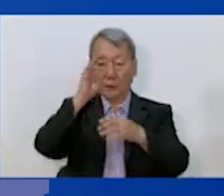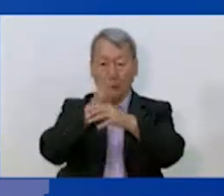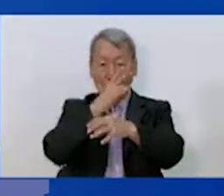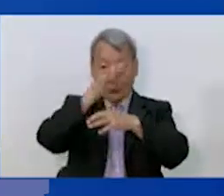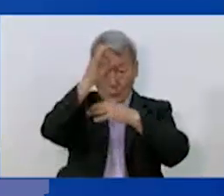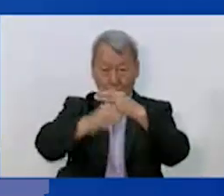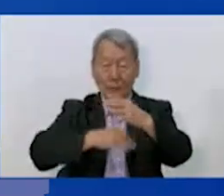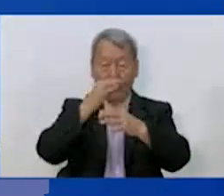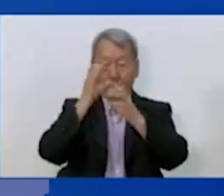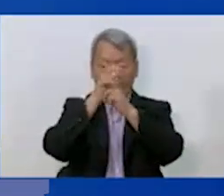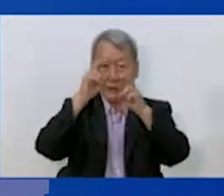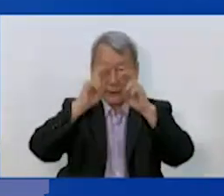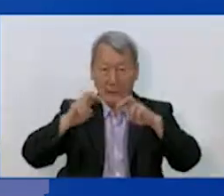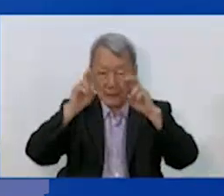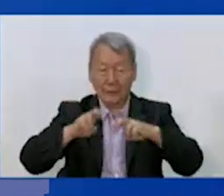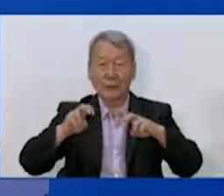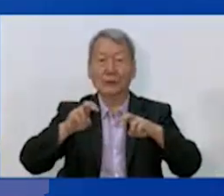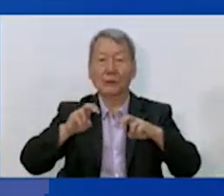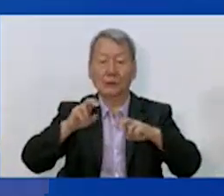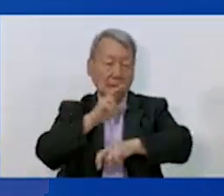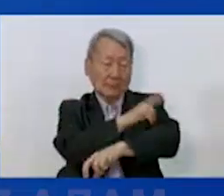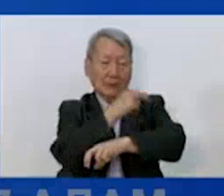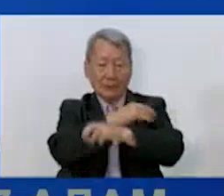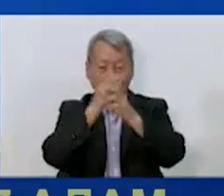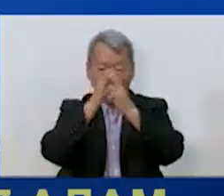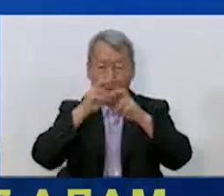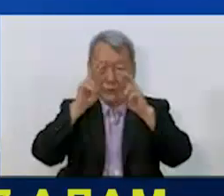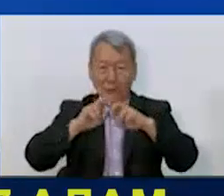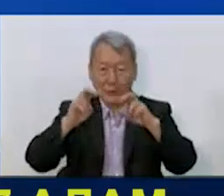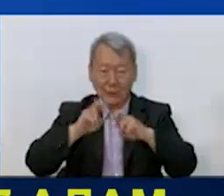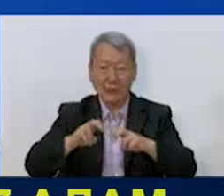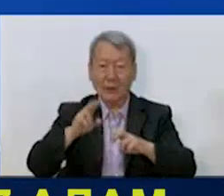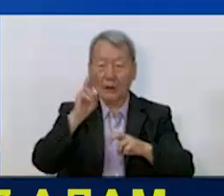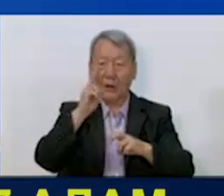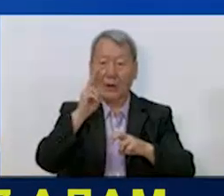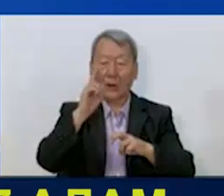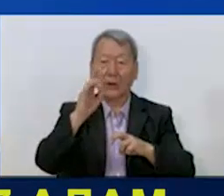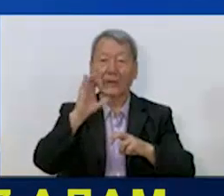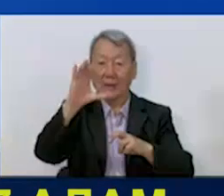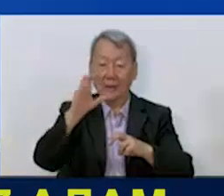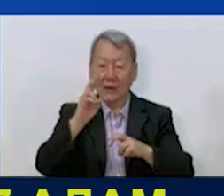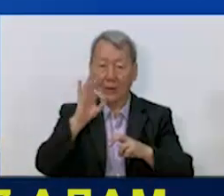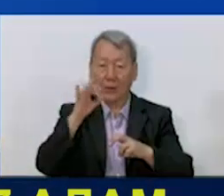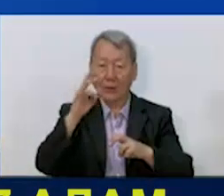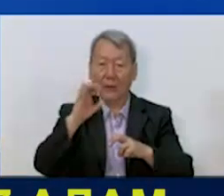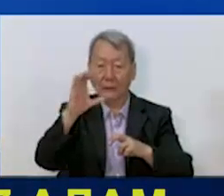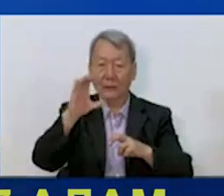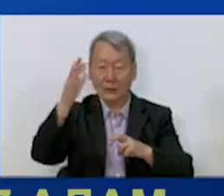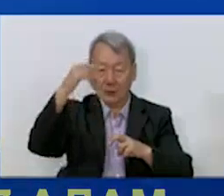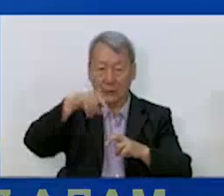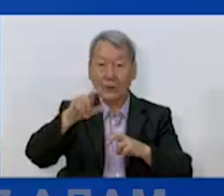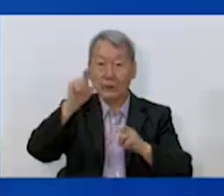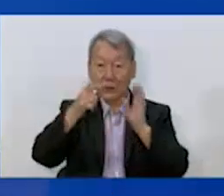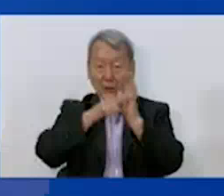Бир сутка ичинде лабораториядан тастыкталган жана клиникалык эпидемиологиялык COVID-19 илдетинен 7